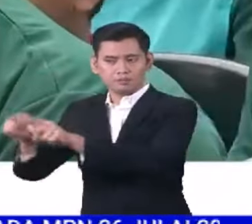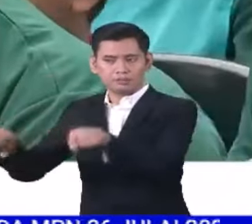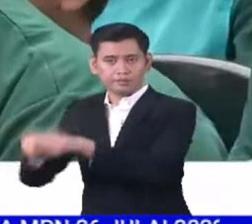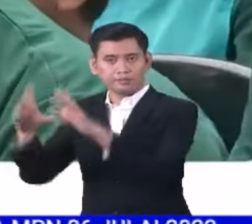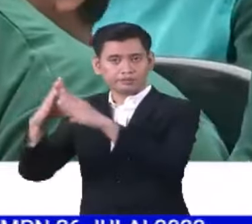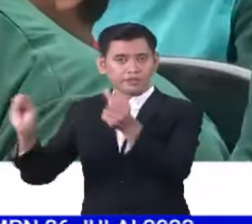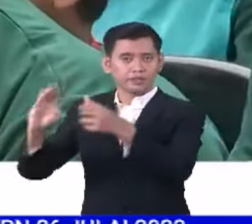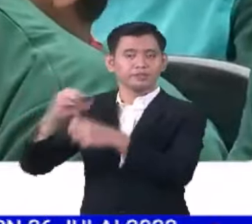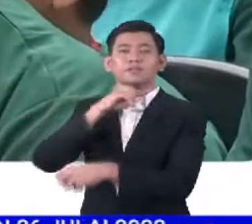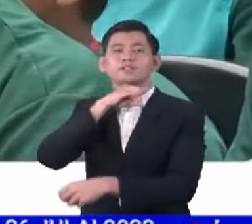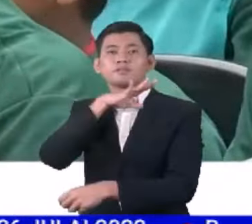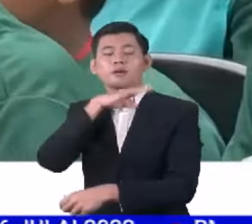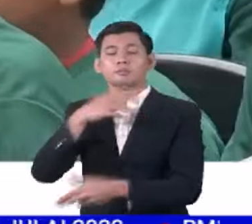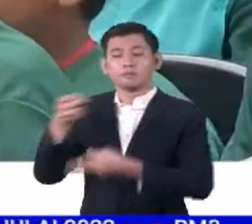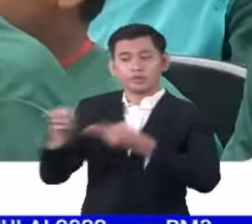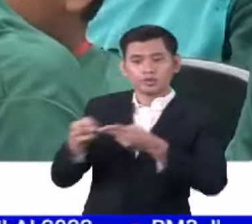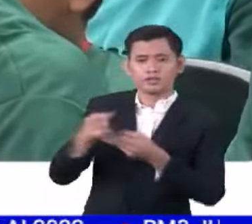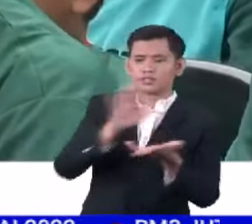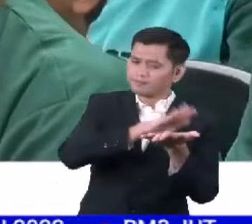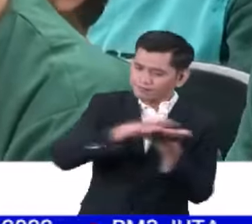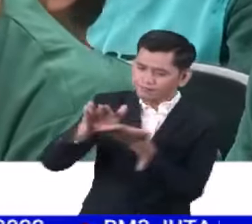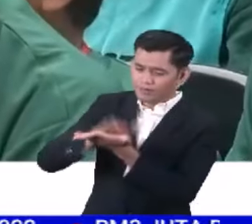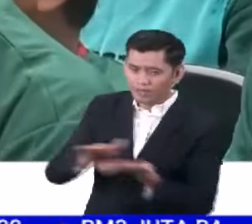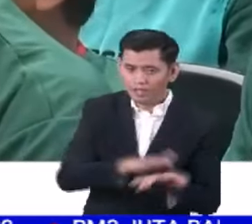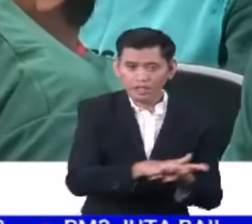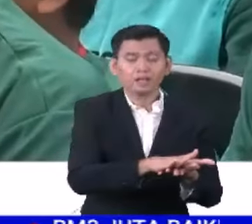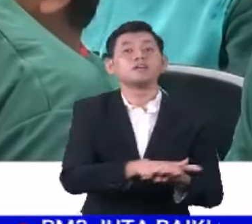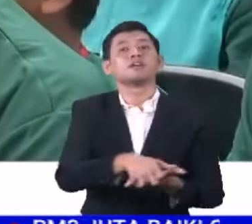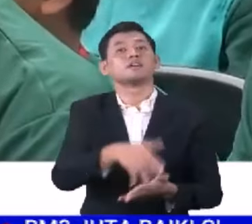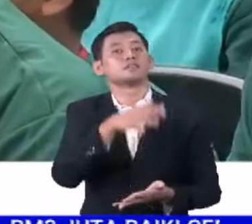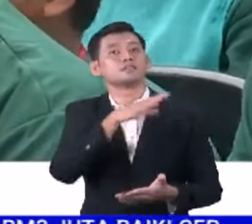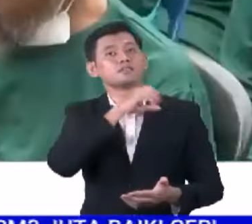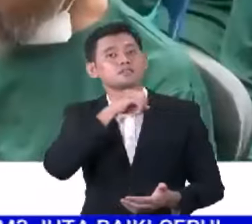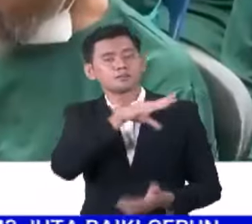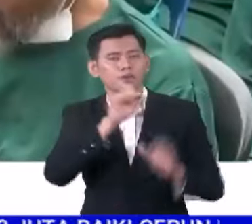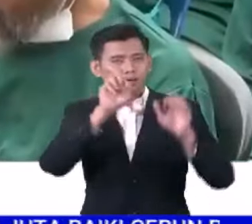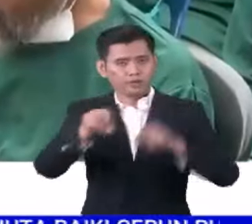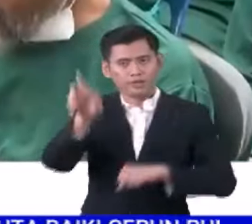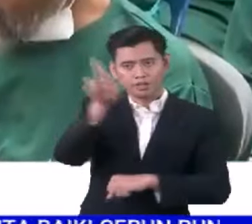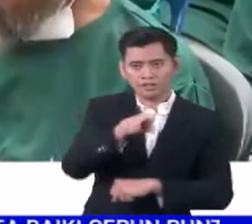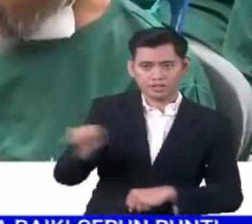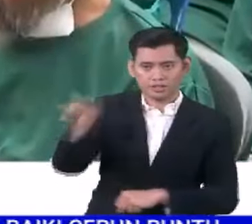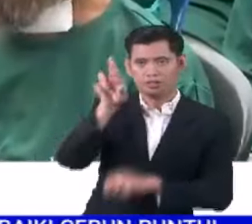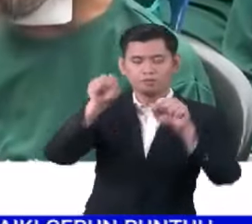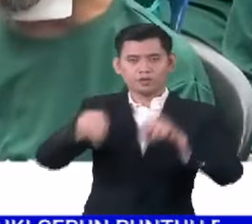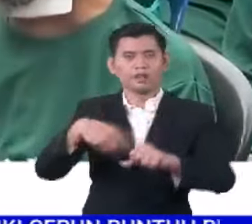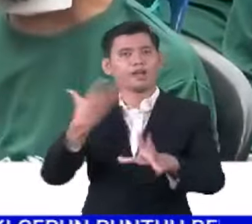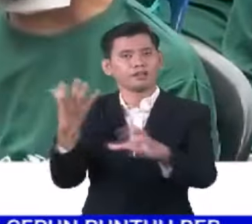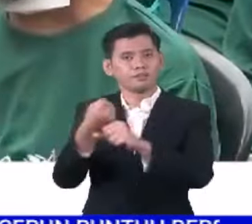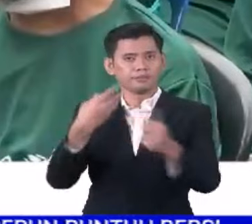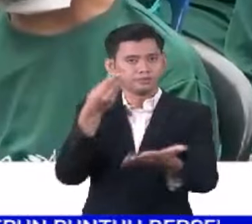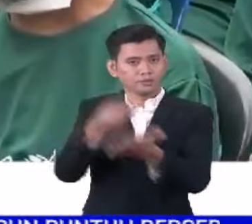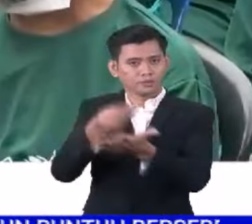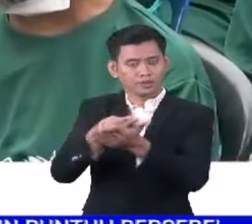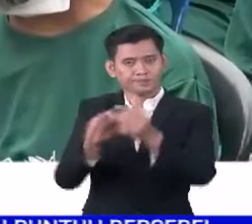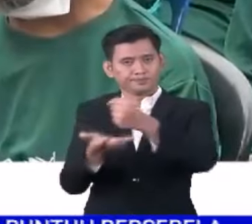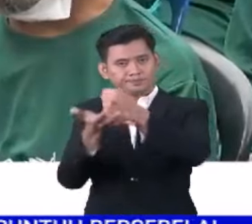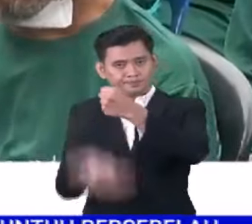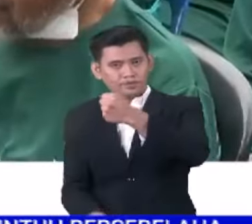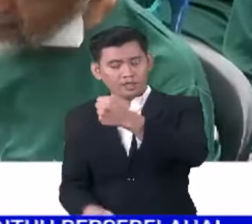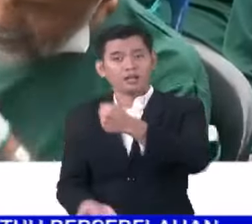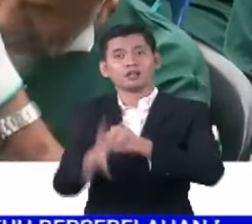selain pengurusan lebih kemas Sampah juga boleh digital smule dan dijadikan sumber pulangan Wang 60 hingga 70 juta